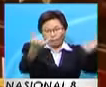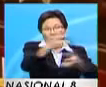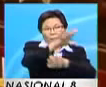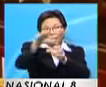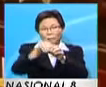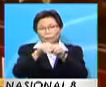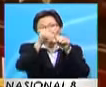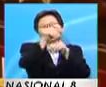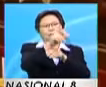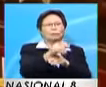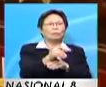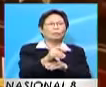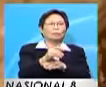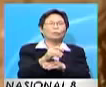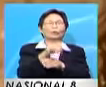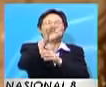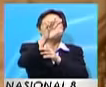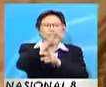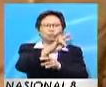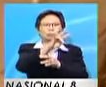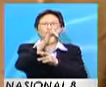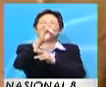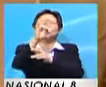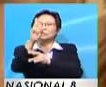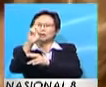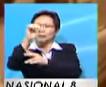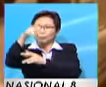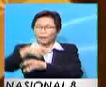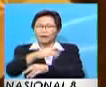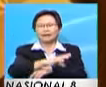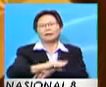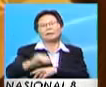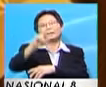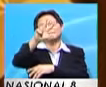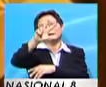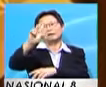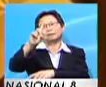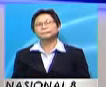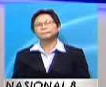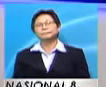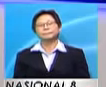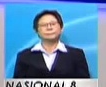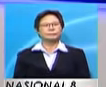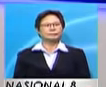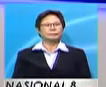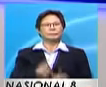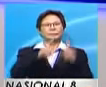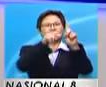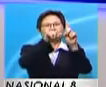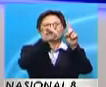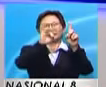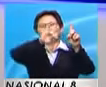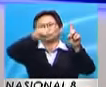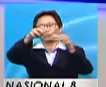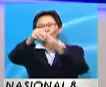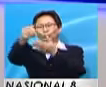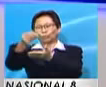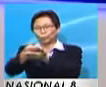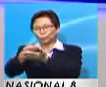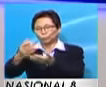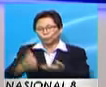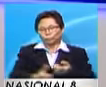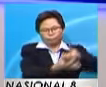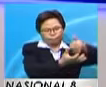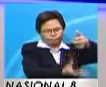masuk calon langsung 7 di.ip dan 3pig F1 perpuluhan 8juta Ringgit telah